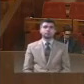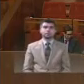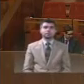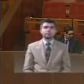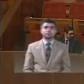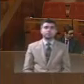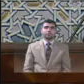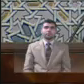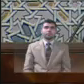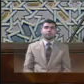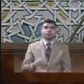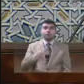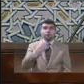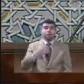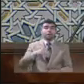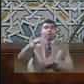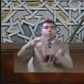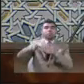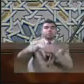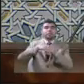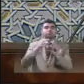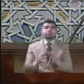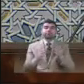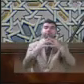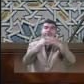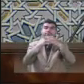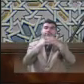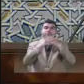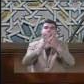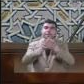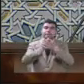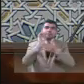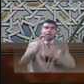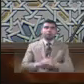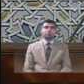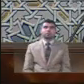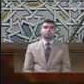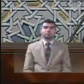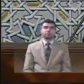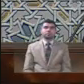الكلمة المجموعة النيابية للتحالف الوسط في حدود دقيقتين، تفضل سيدنا